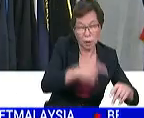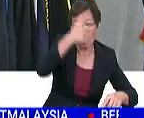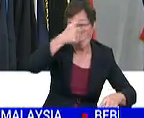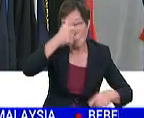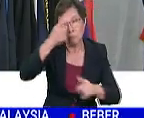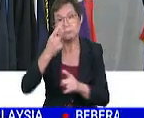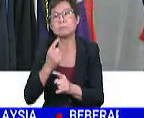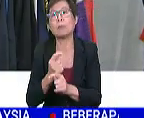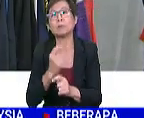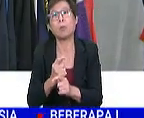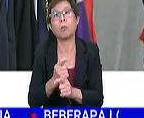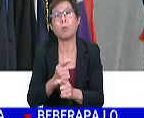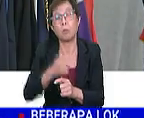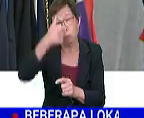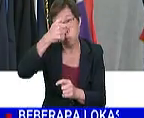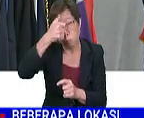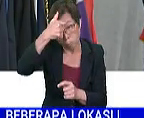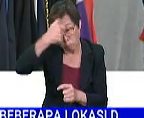dikekalkan sebab